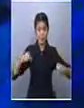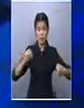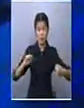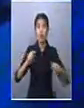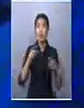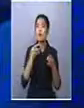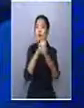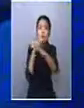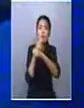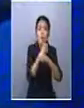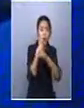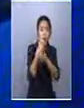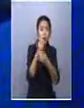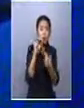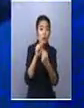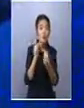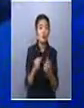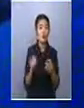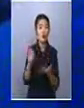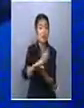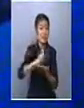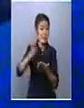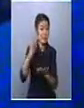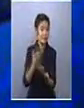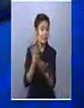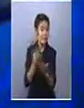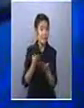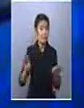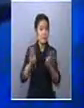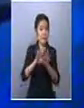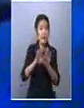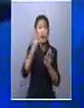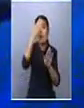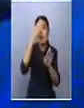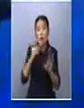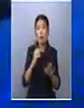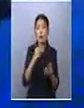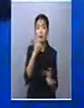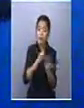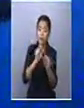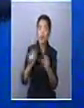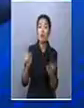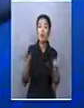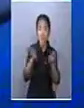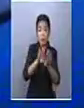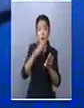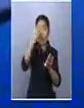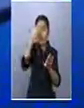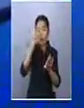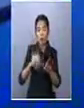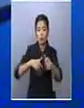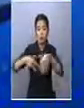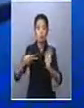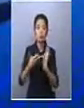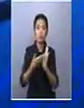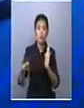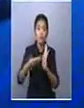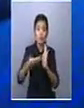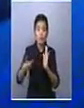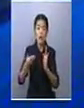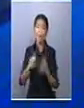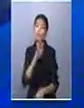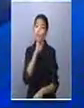มการปิดสถาบันการเงินต่างๆเพื่อป้องกันไม่ให้เงินทุนไหลออกนะคะประเด็นดังกล่าวนั้นจับตากันว่าในวันพรุ่งนี้ถ้าหากว่ามีการ